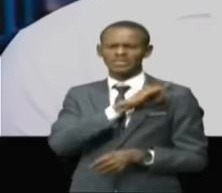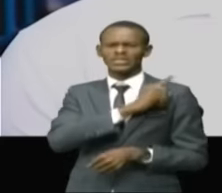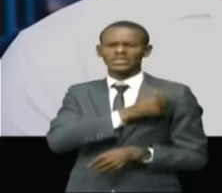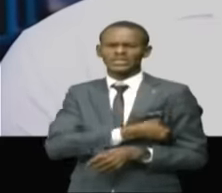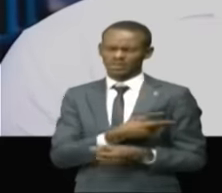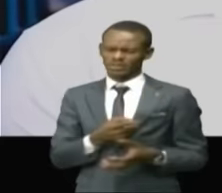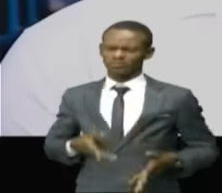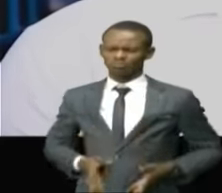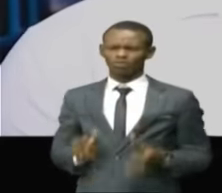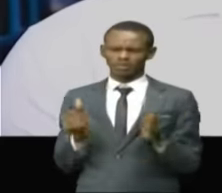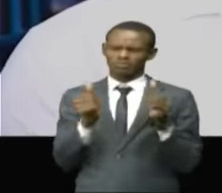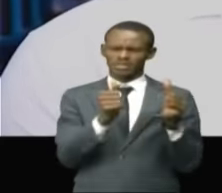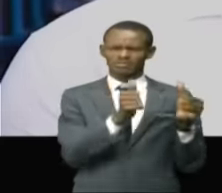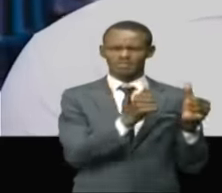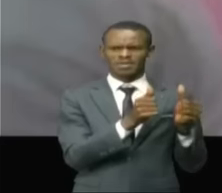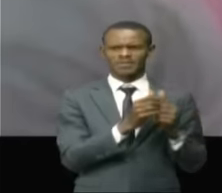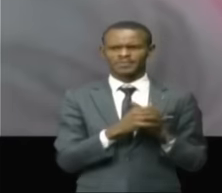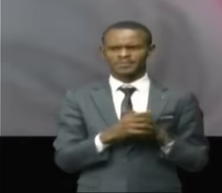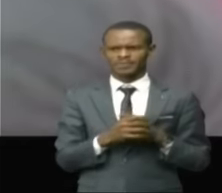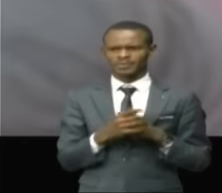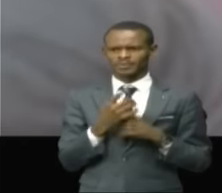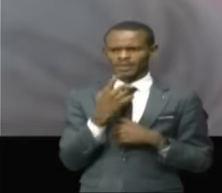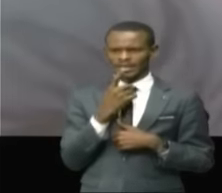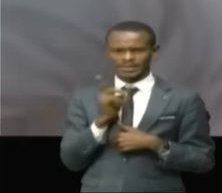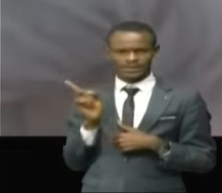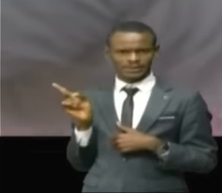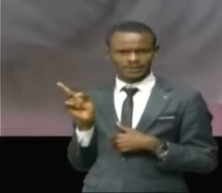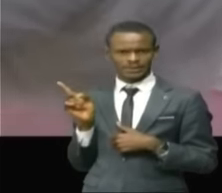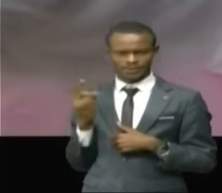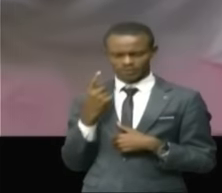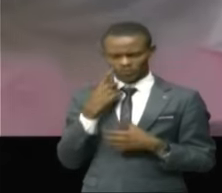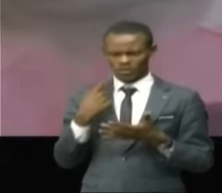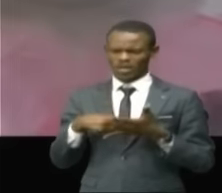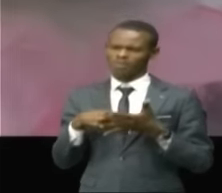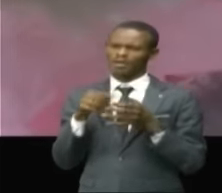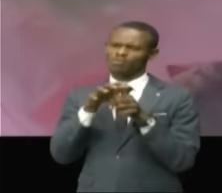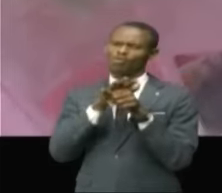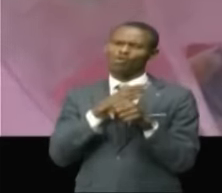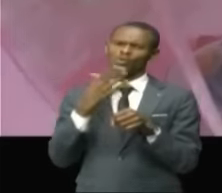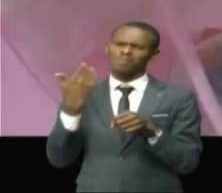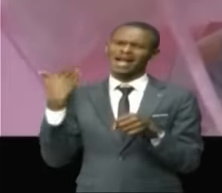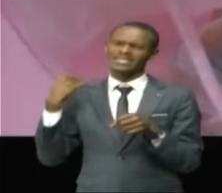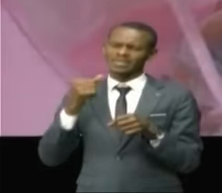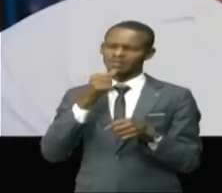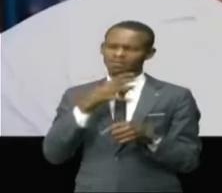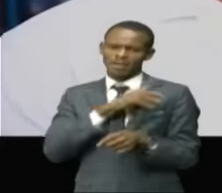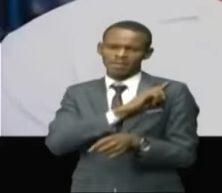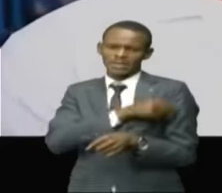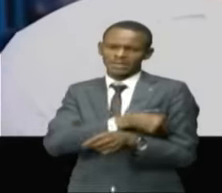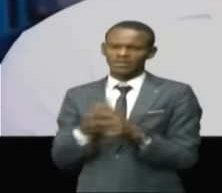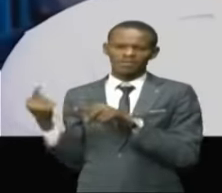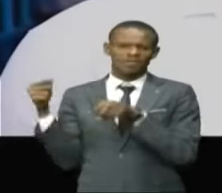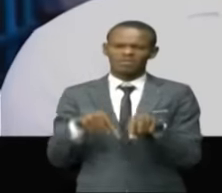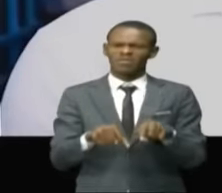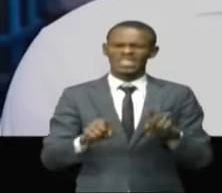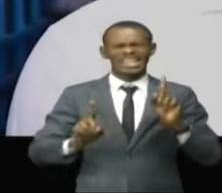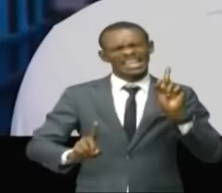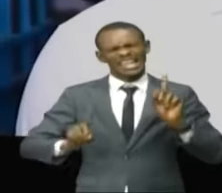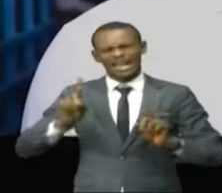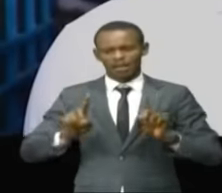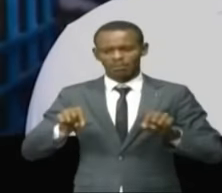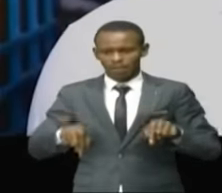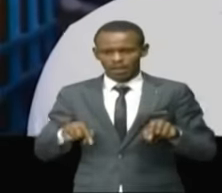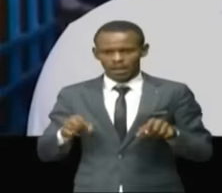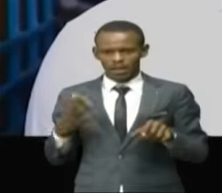pratiquement, dès le premier mois de la gratuité, nous avons triplé le nombre des accouchements ici dans notre centre. Et cela